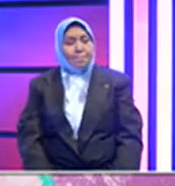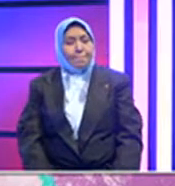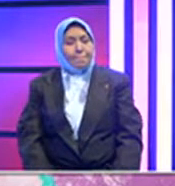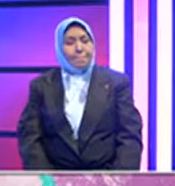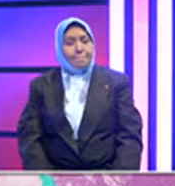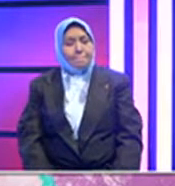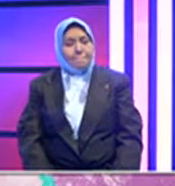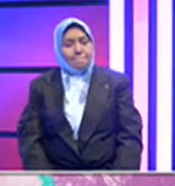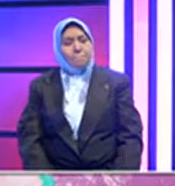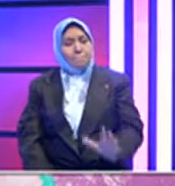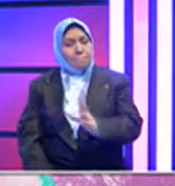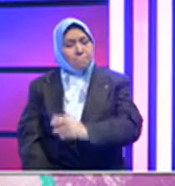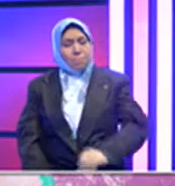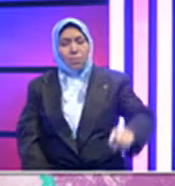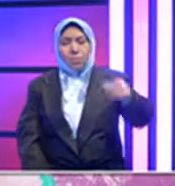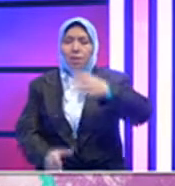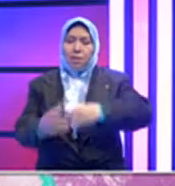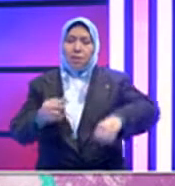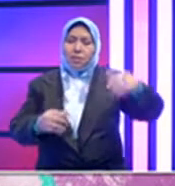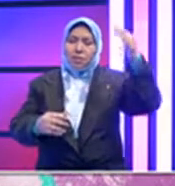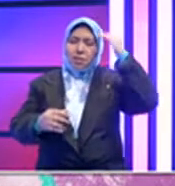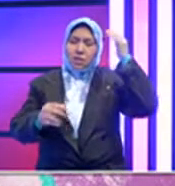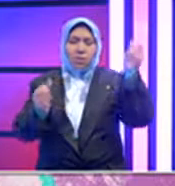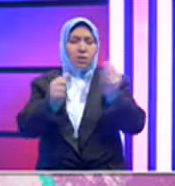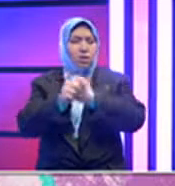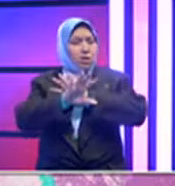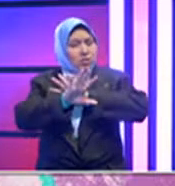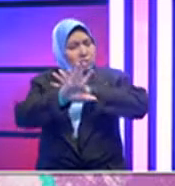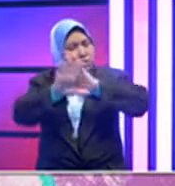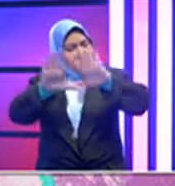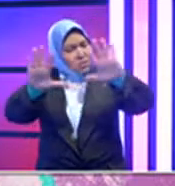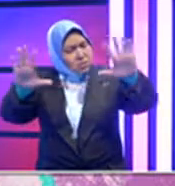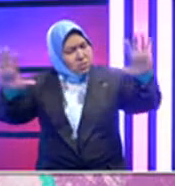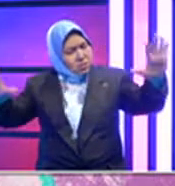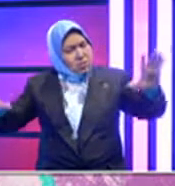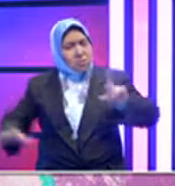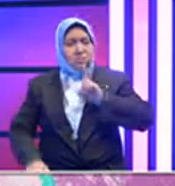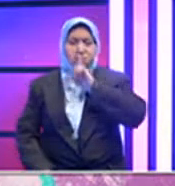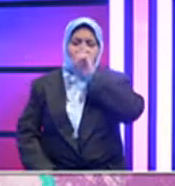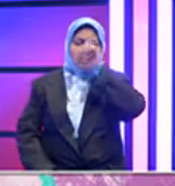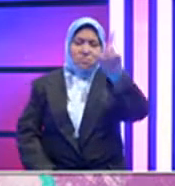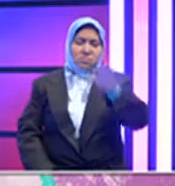Wow ROM buka be lovely drum